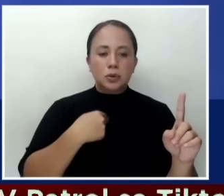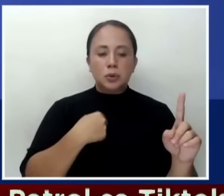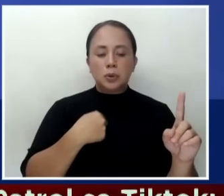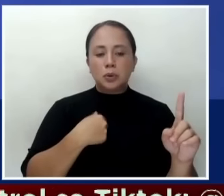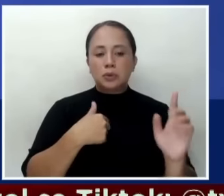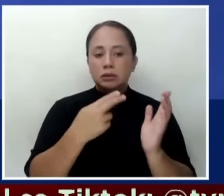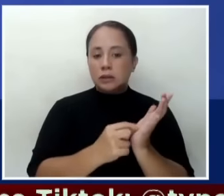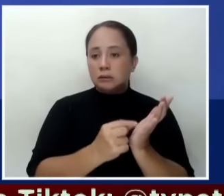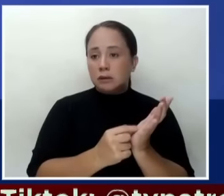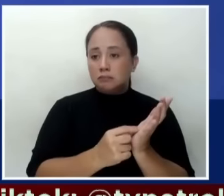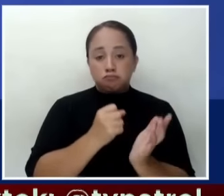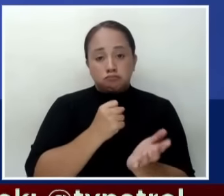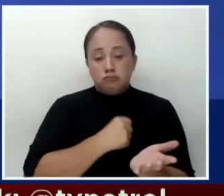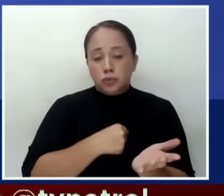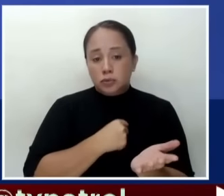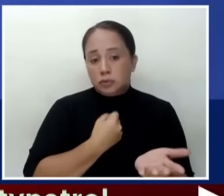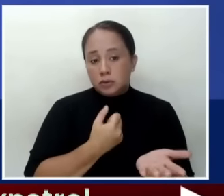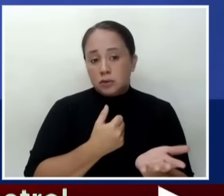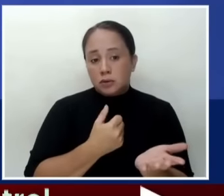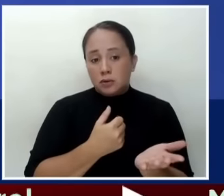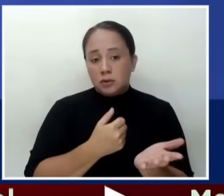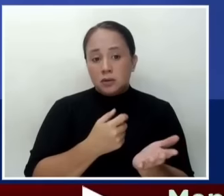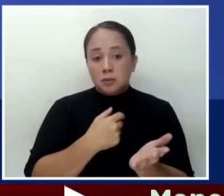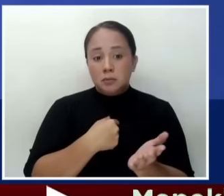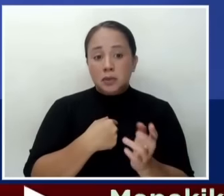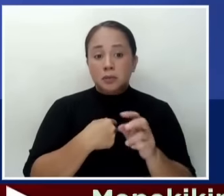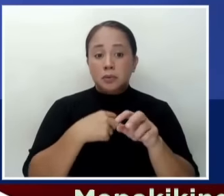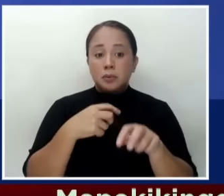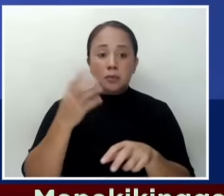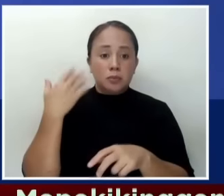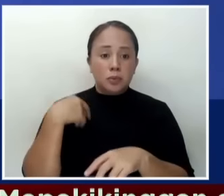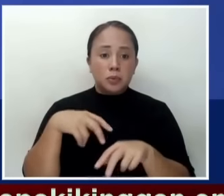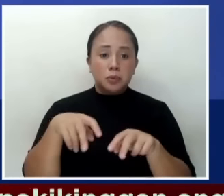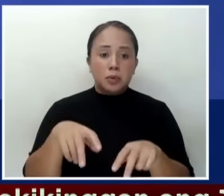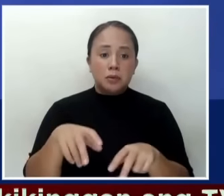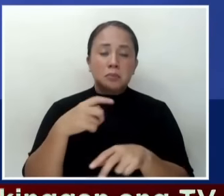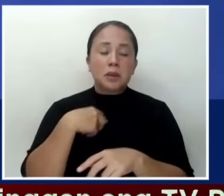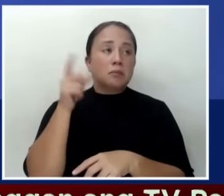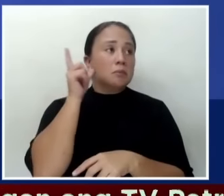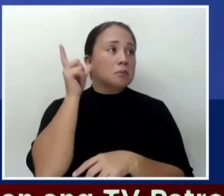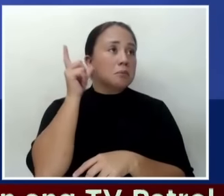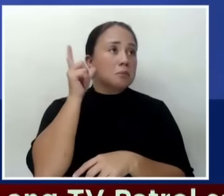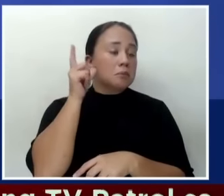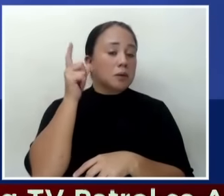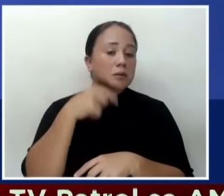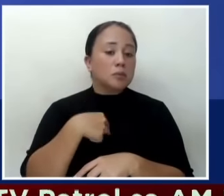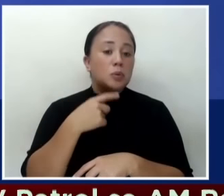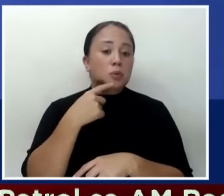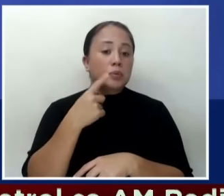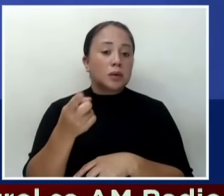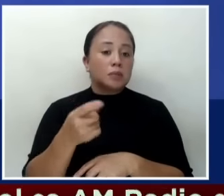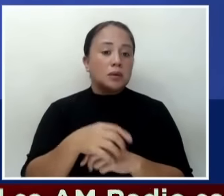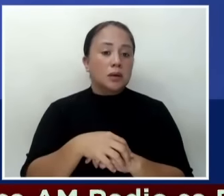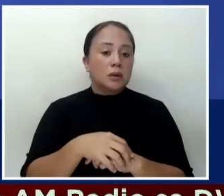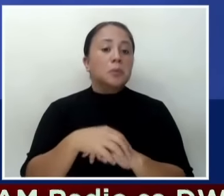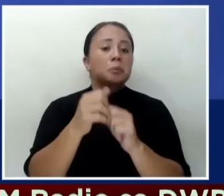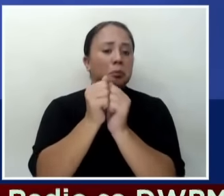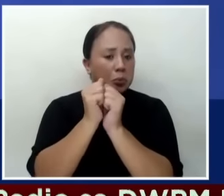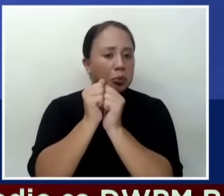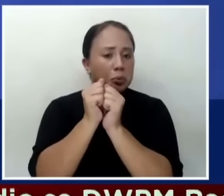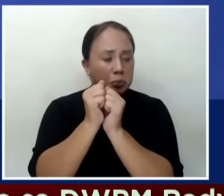na. Pero nung nakaupo ako doon at the time, hindi ako nakikinig sa kanya. Ang naririnig ko lang, sama-sama tayong